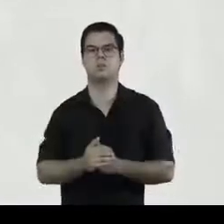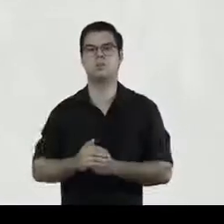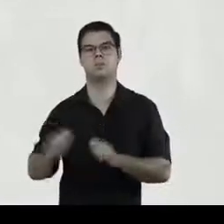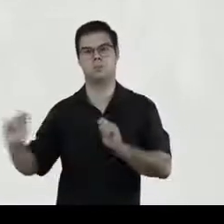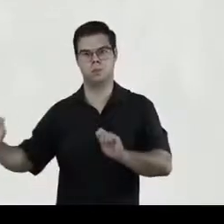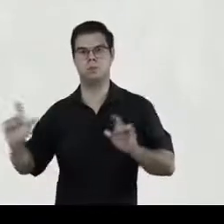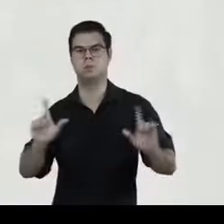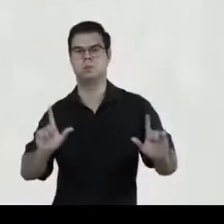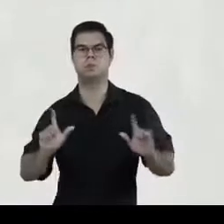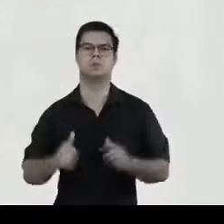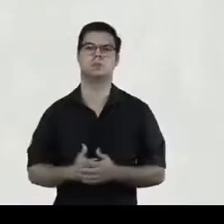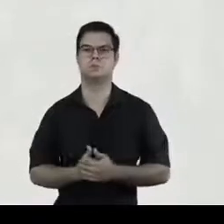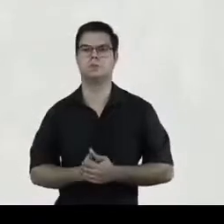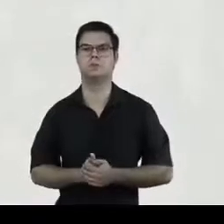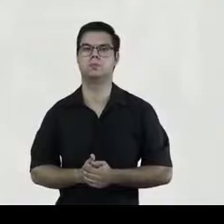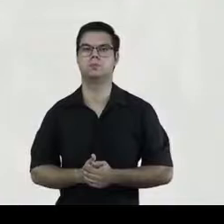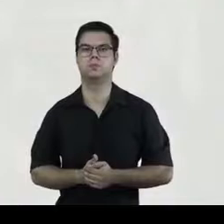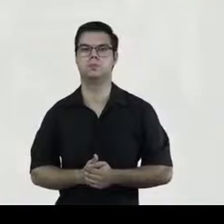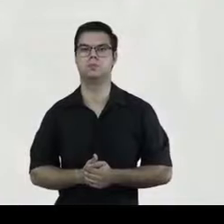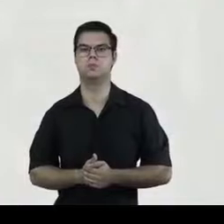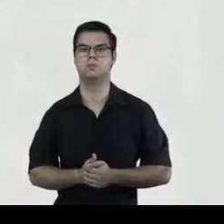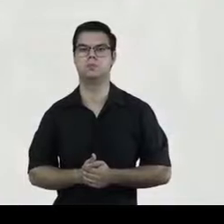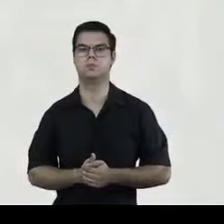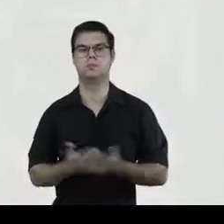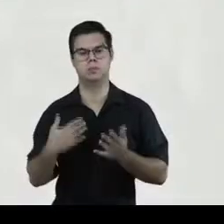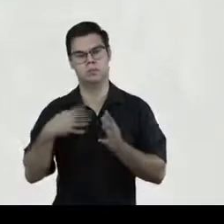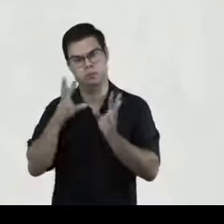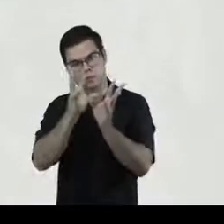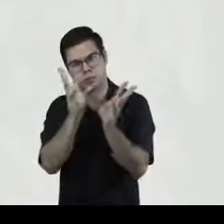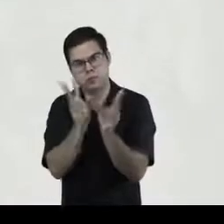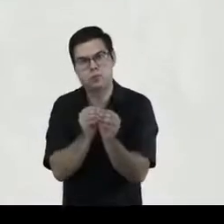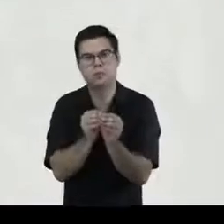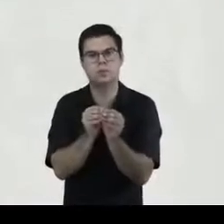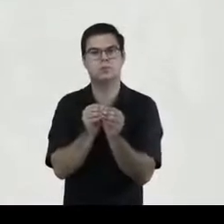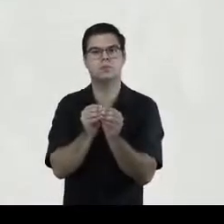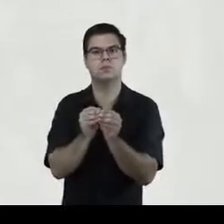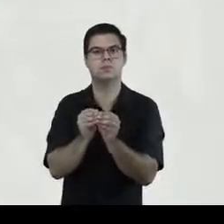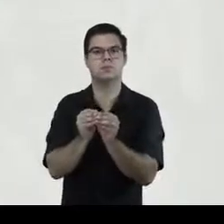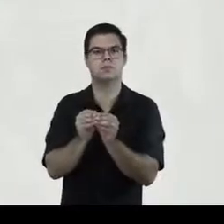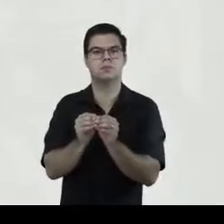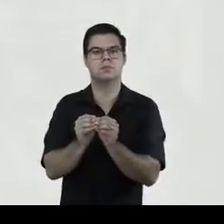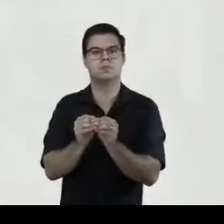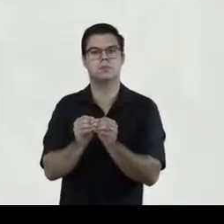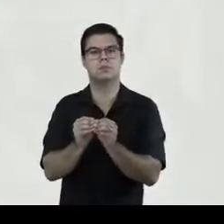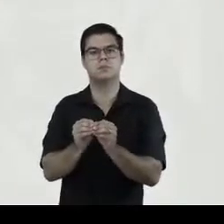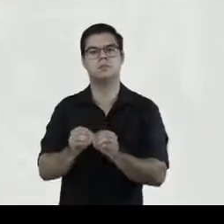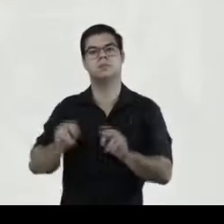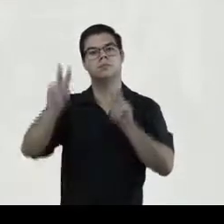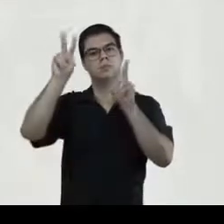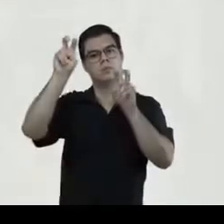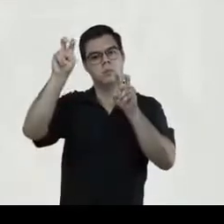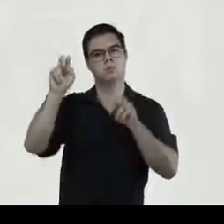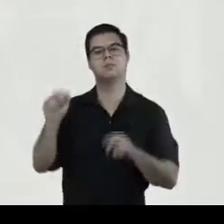Donc, je terminerai en citant Anthony Grafton, qui dit que,